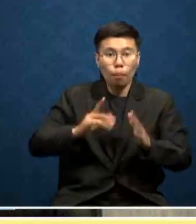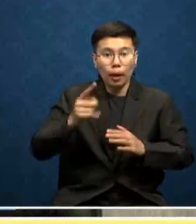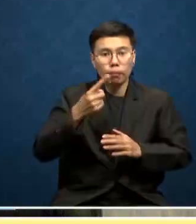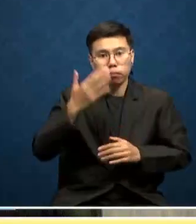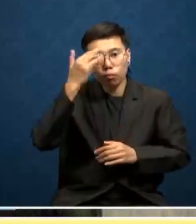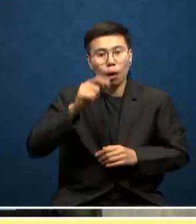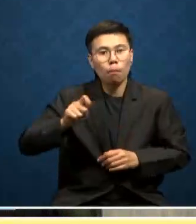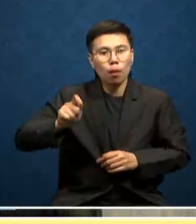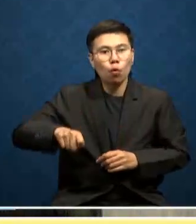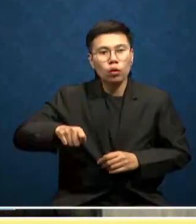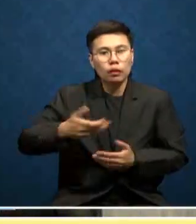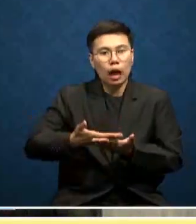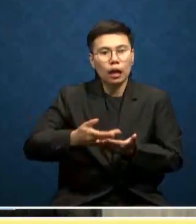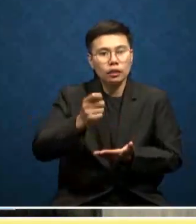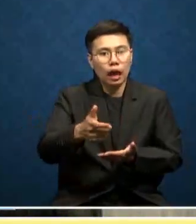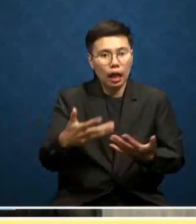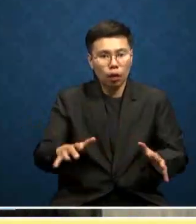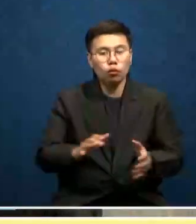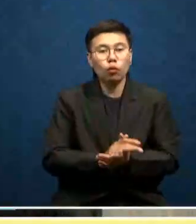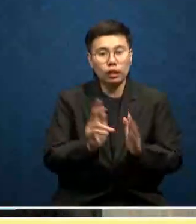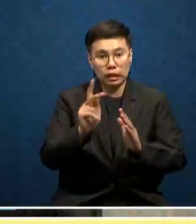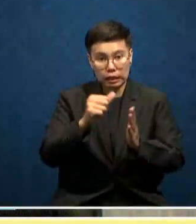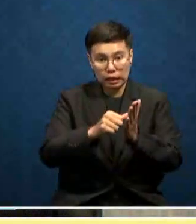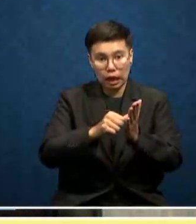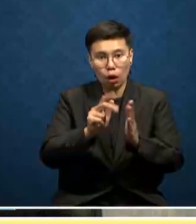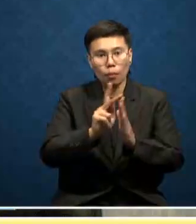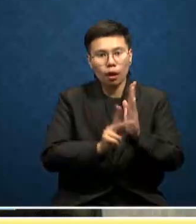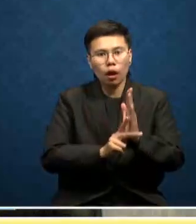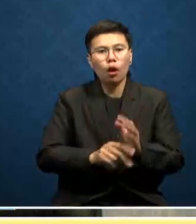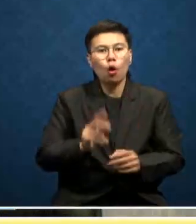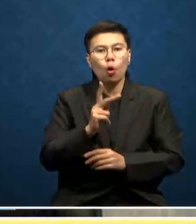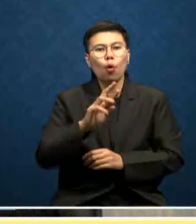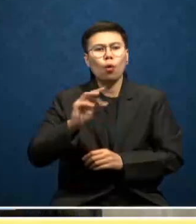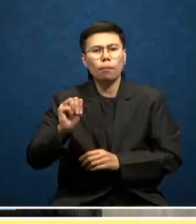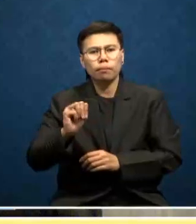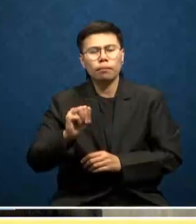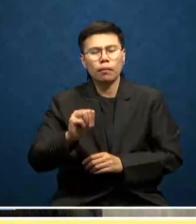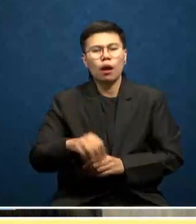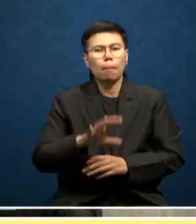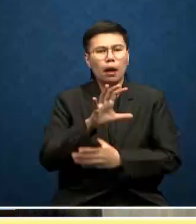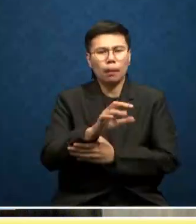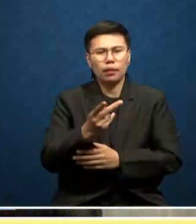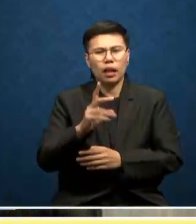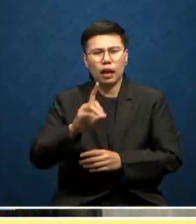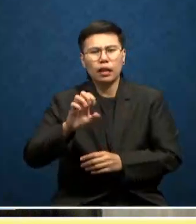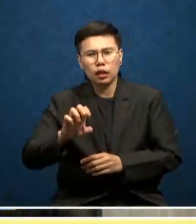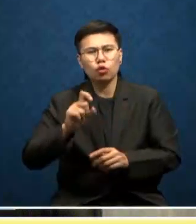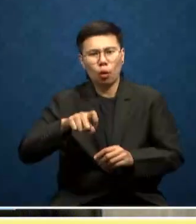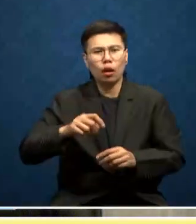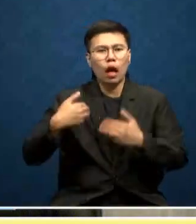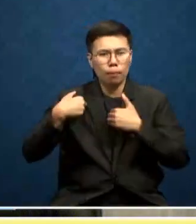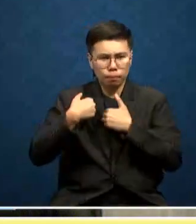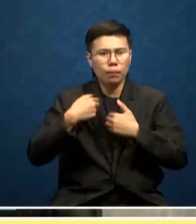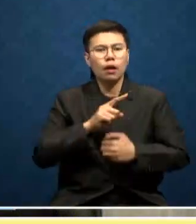อันนี้จะเห็นได้ว่าควรที่แก้กฎหมายไหมว่าทางกรมบังคับคดีนั้นจะต้องรับภาระไปทั้งหมดในการที่จะจั